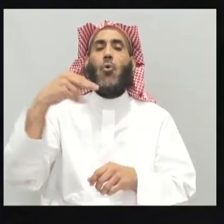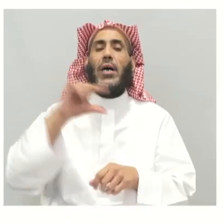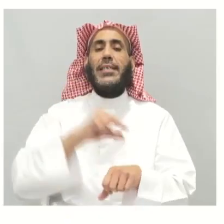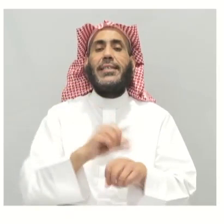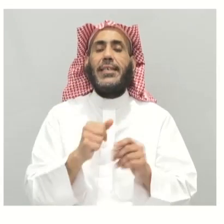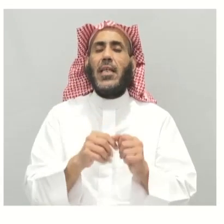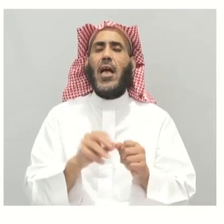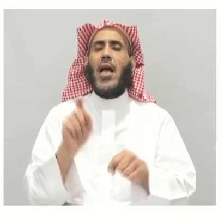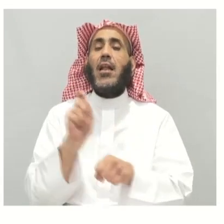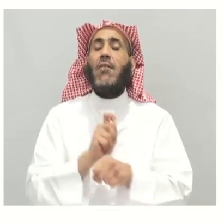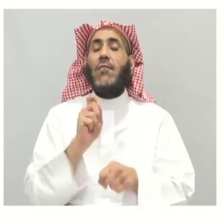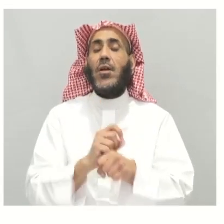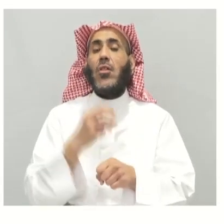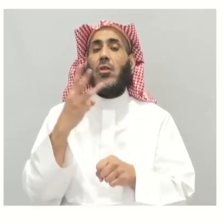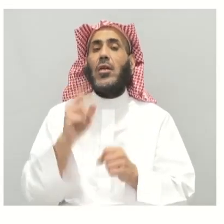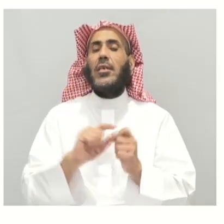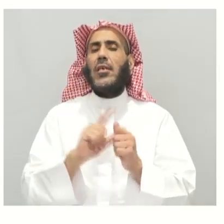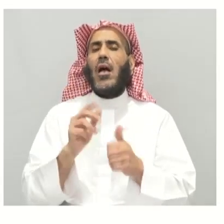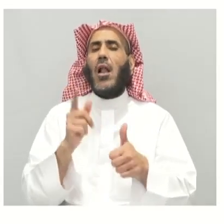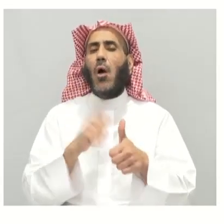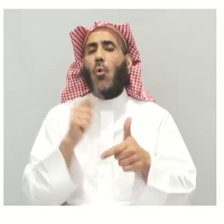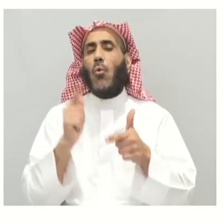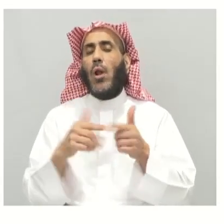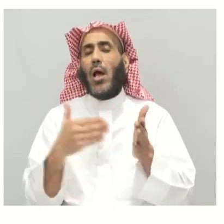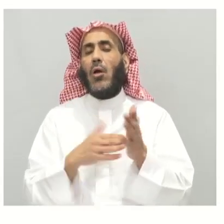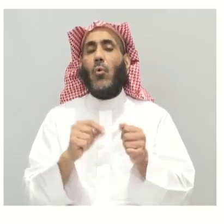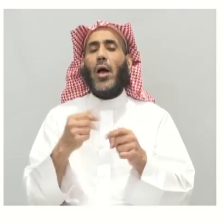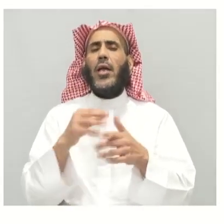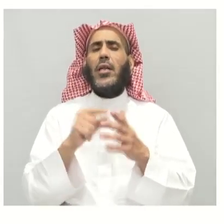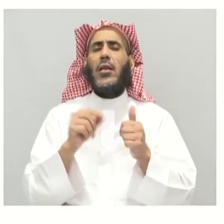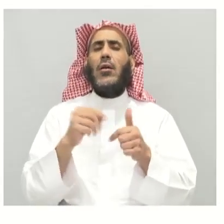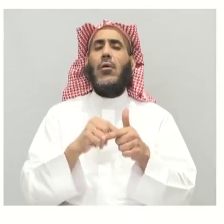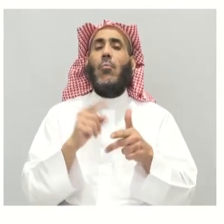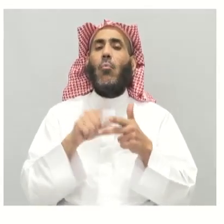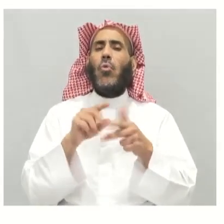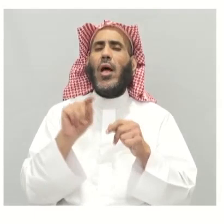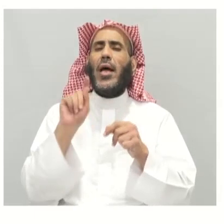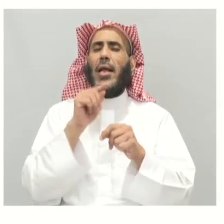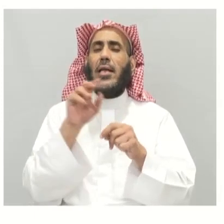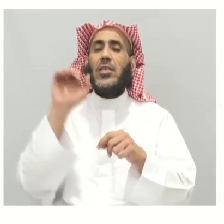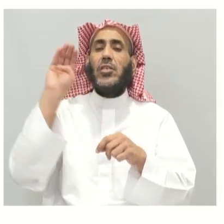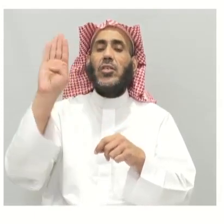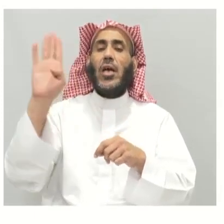كذلك إذا كان الفعل الثلاثي صحيح الأول والآخر وعين مضارعه مكسورة، جلس،